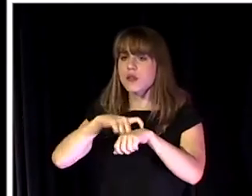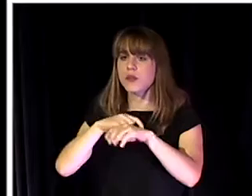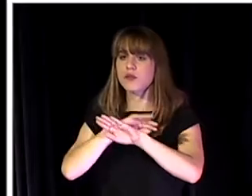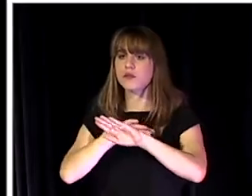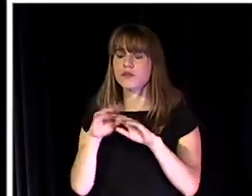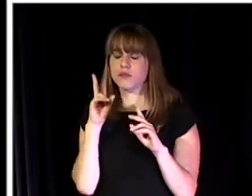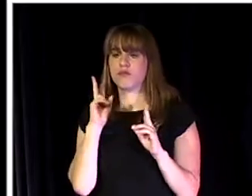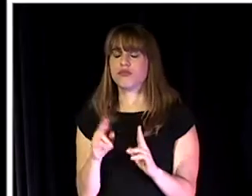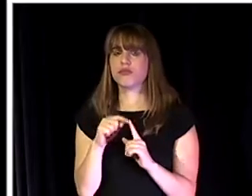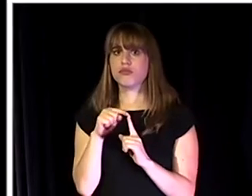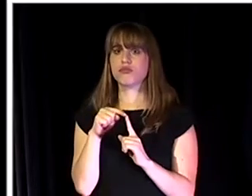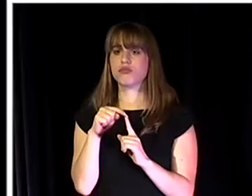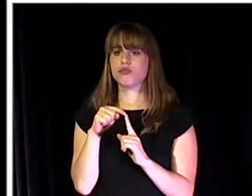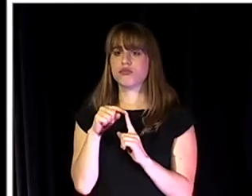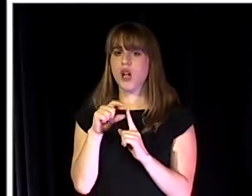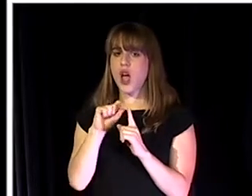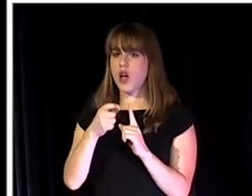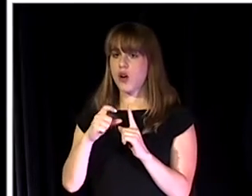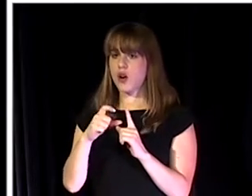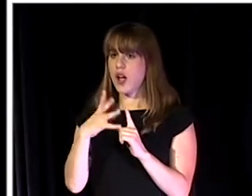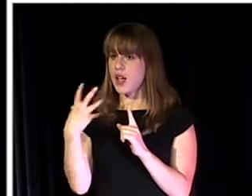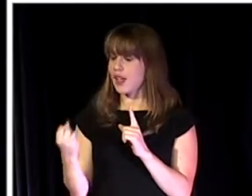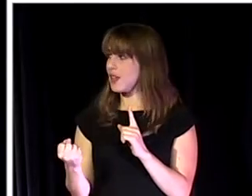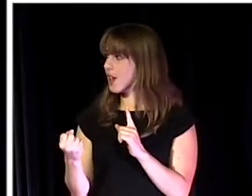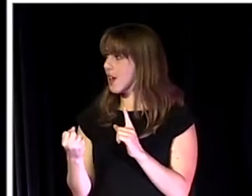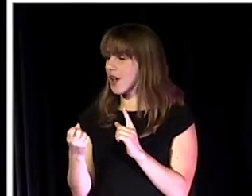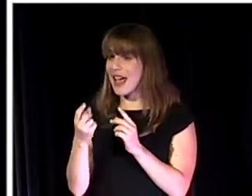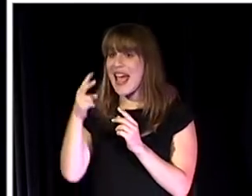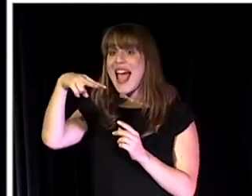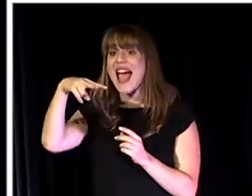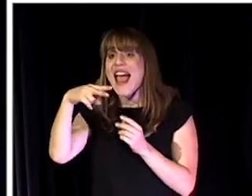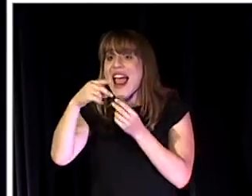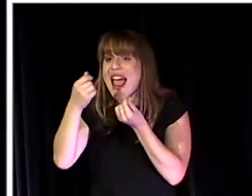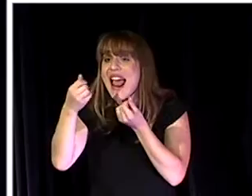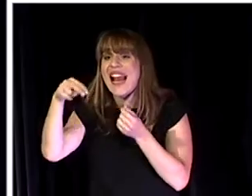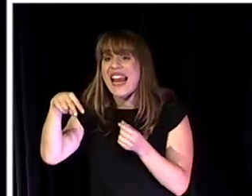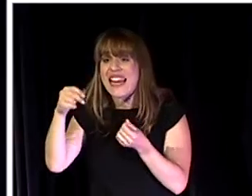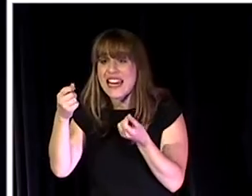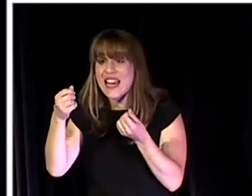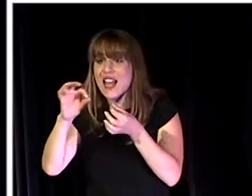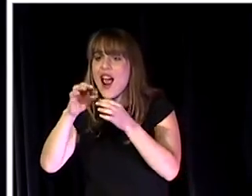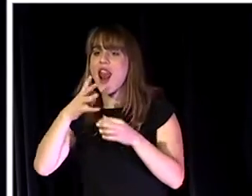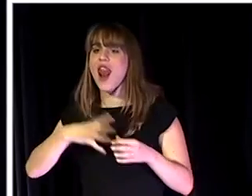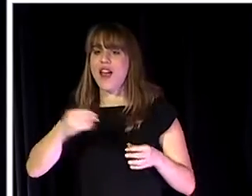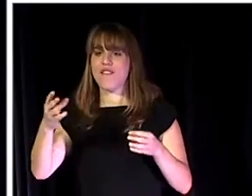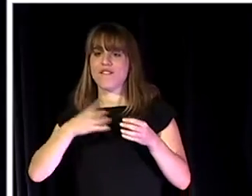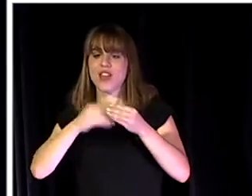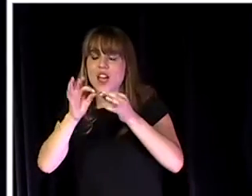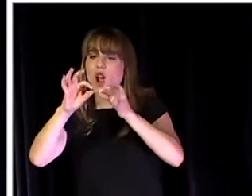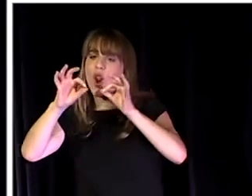τελείωσε και στη ρόκα της είχε λινή, λεπτή, λευκή